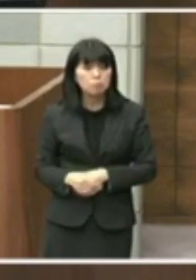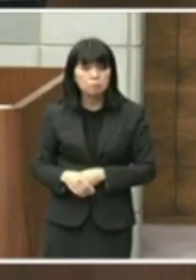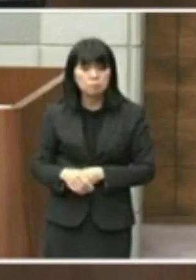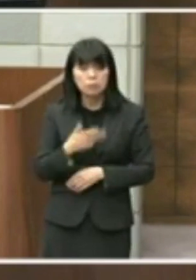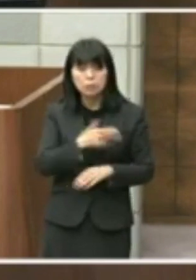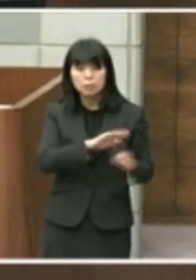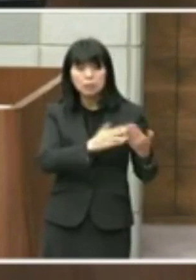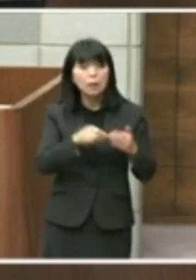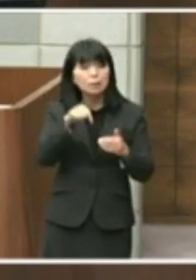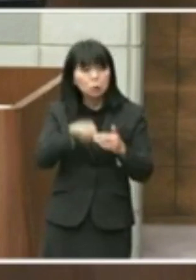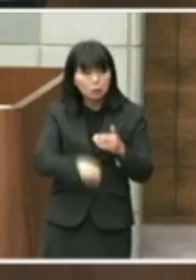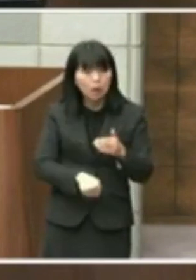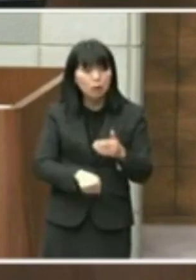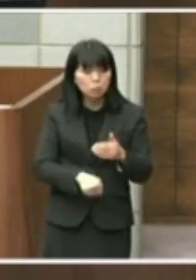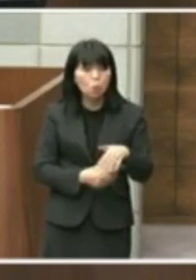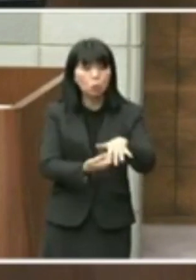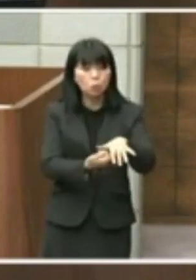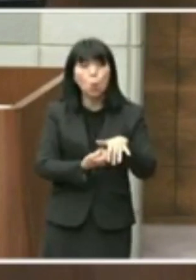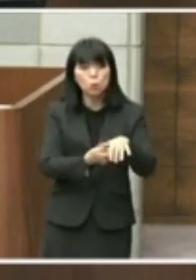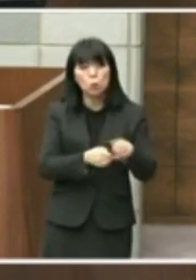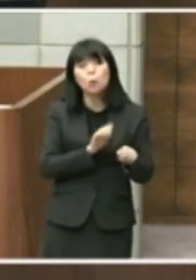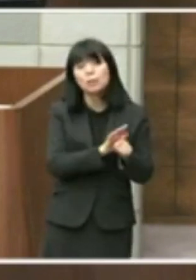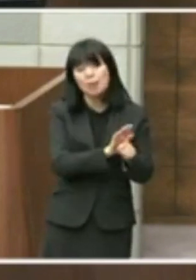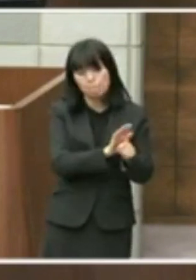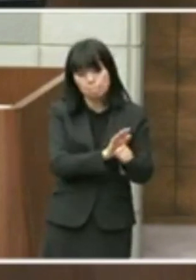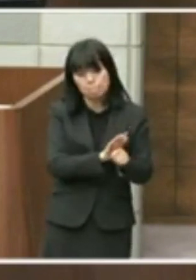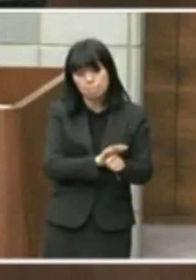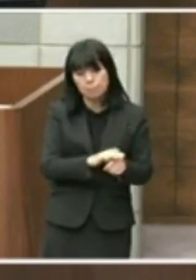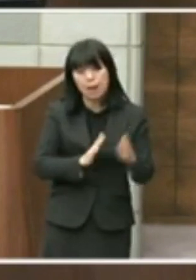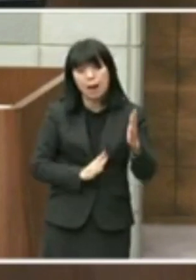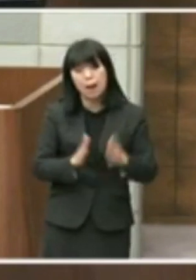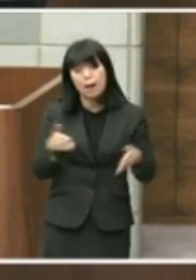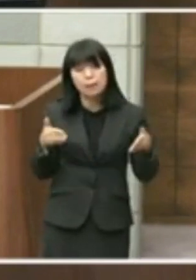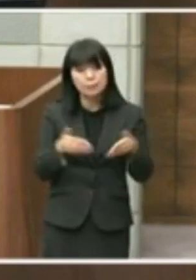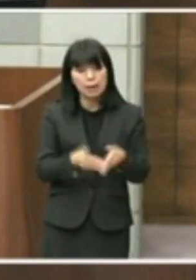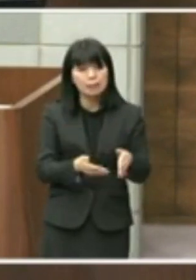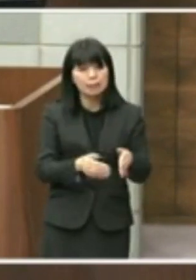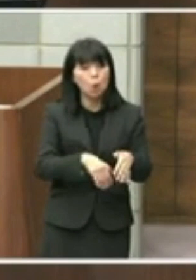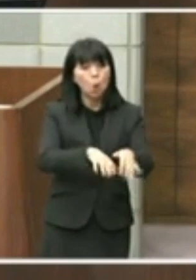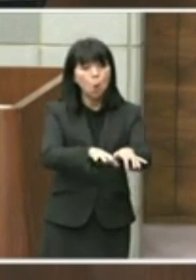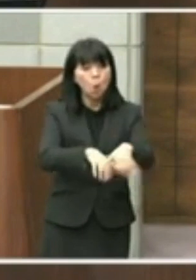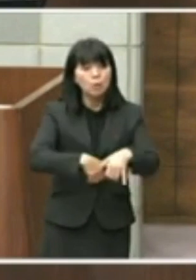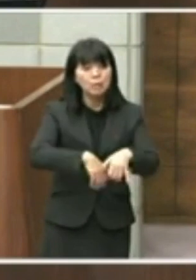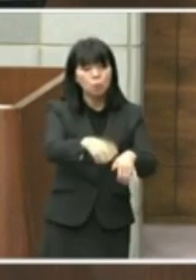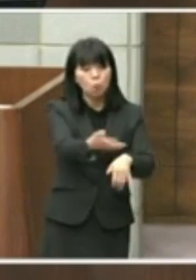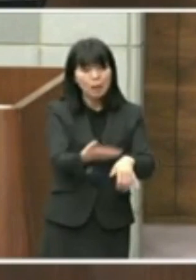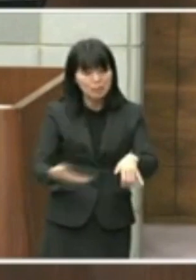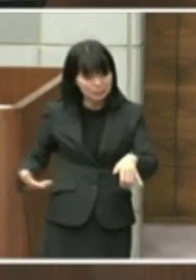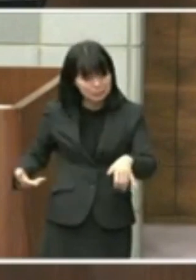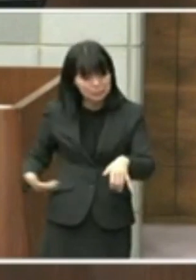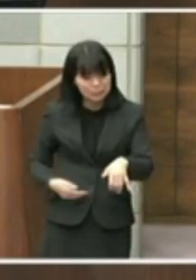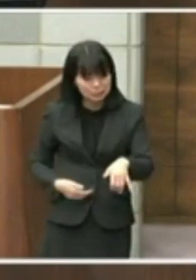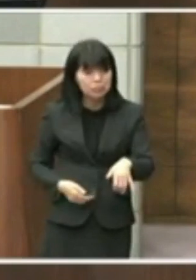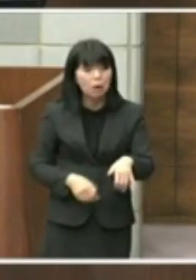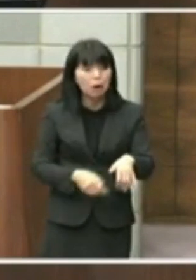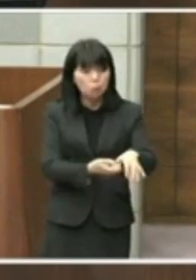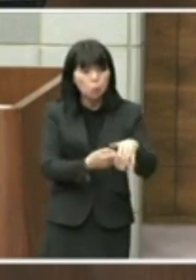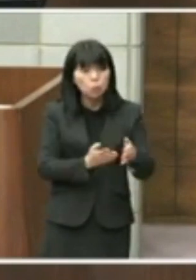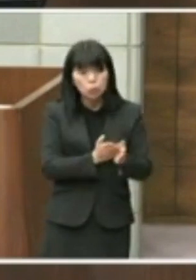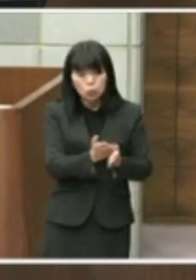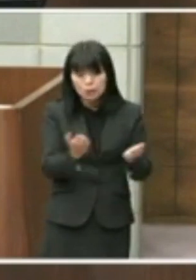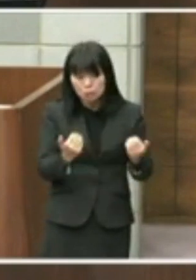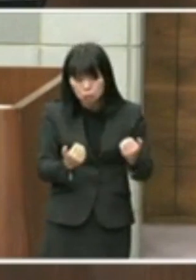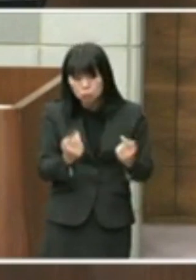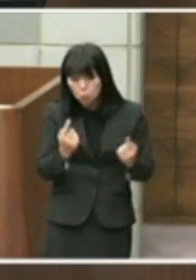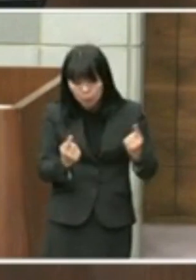市街地における農業支援、林崎堀合用水の農業用施設としての必要性、適正